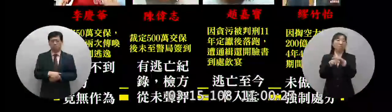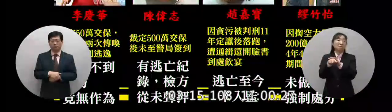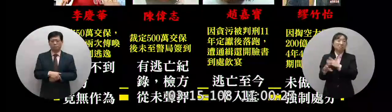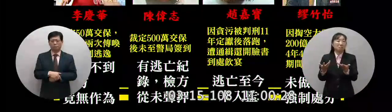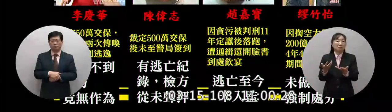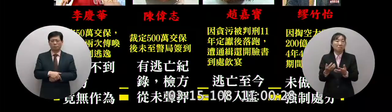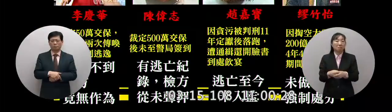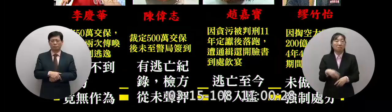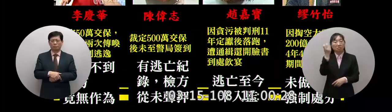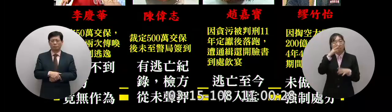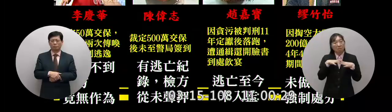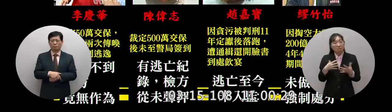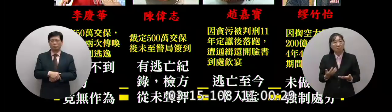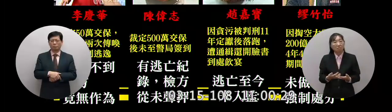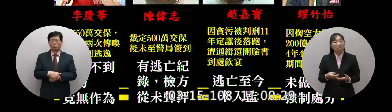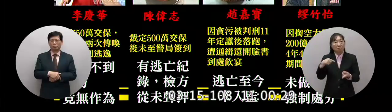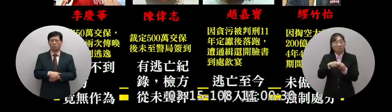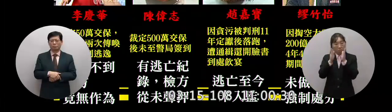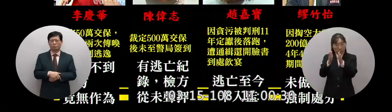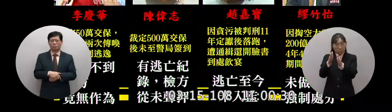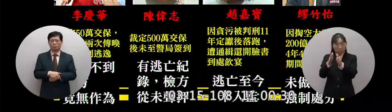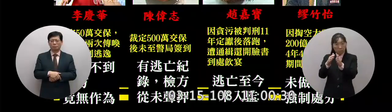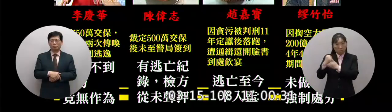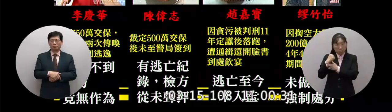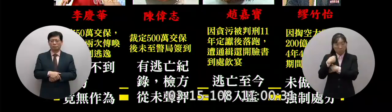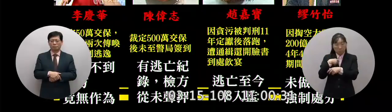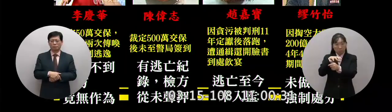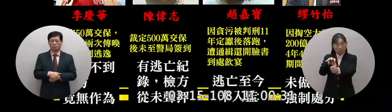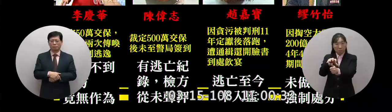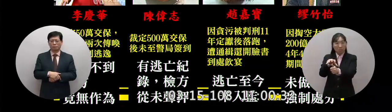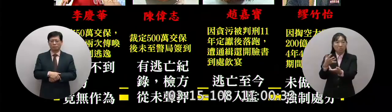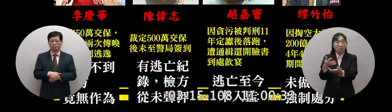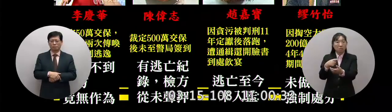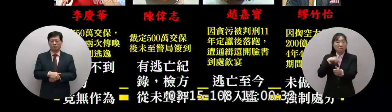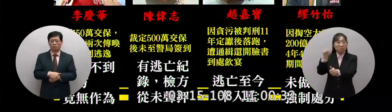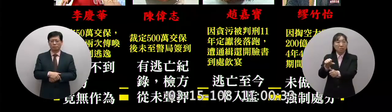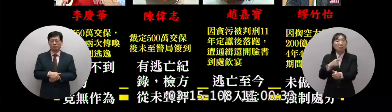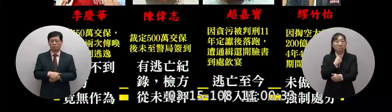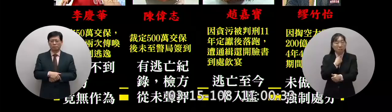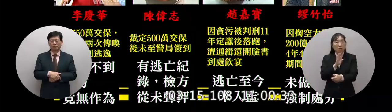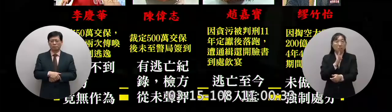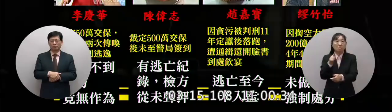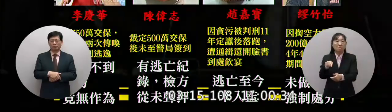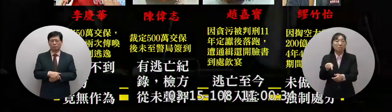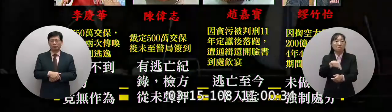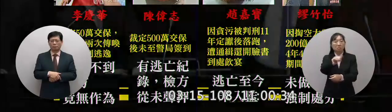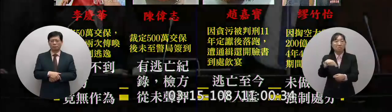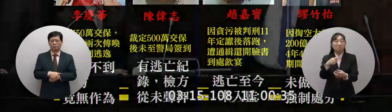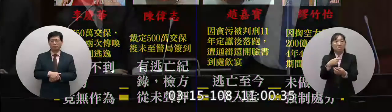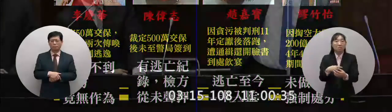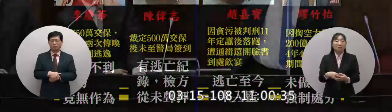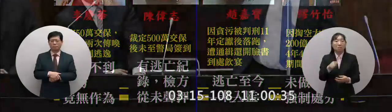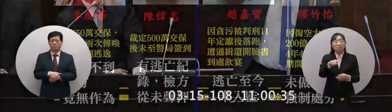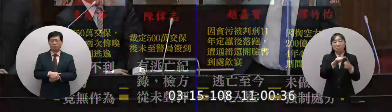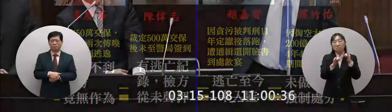了，检察官该采取强制处分，没有采取强制处分。这些具体的案子，我